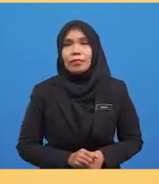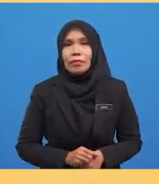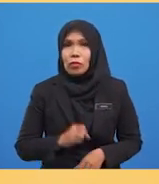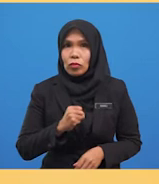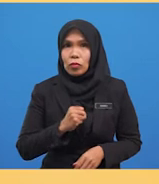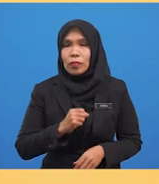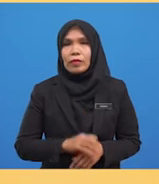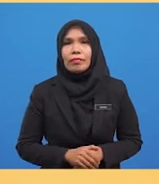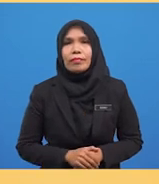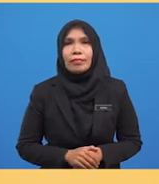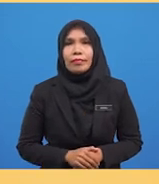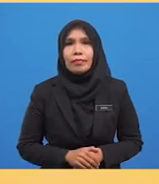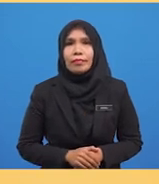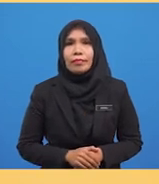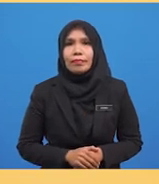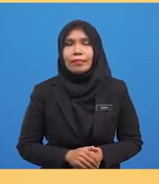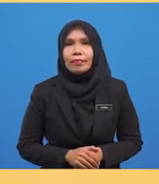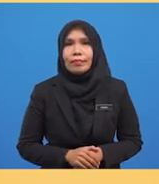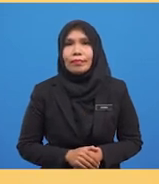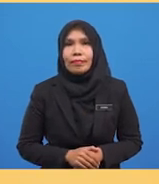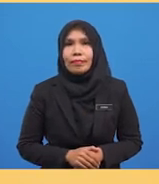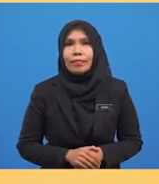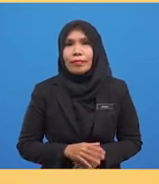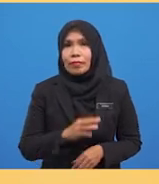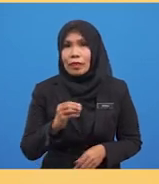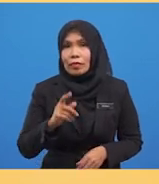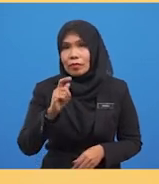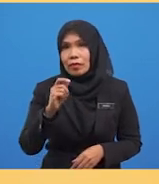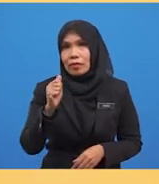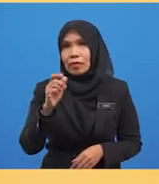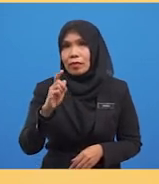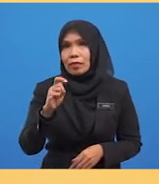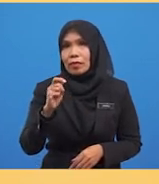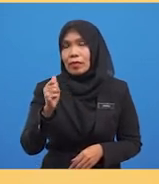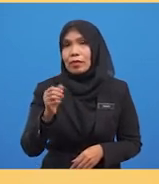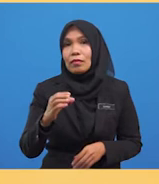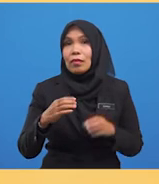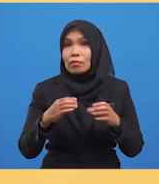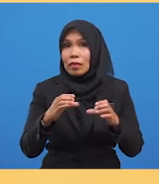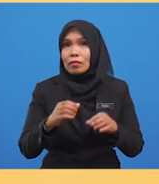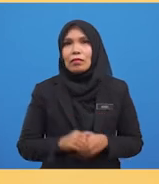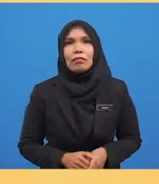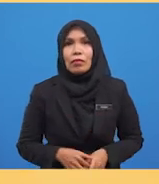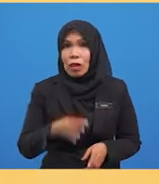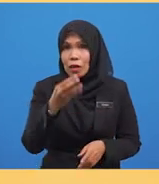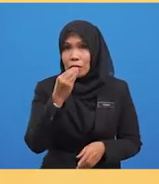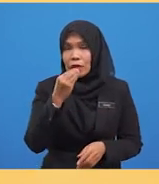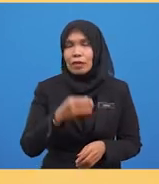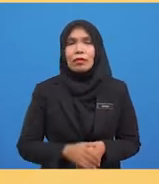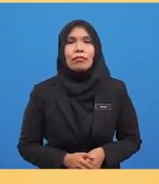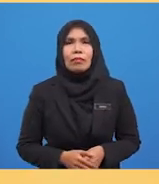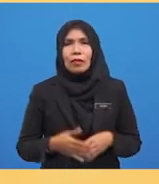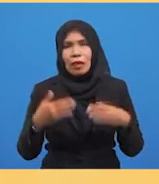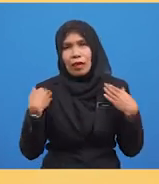majlis mengikut tertib yang diamalkan oleh generasi nenek moyang kita dahulu memiliki